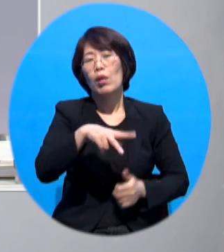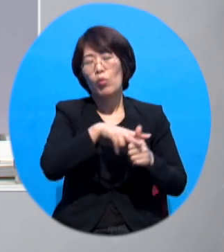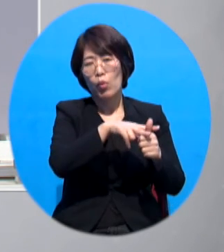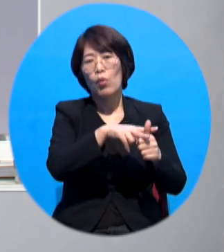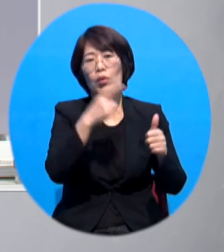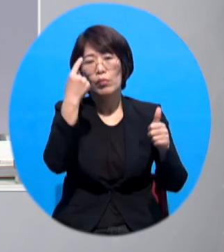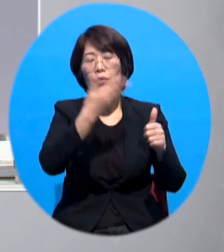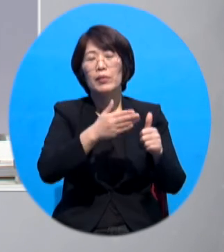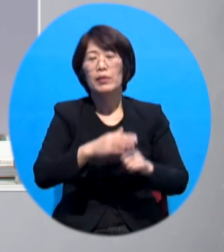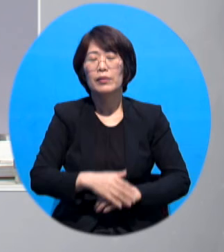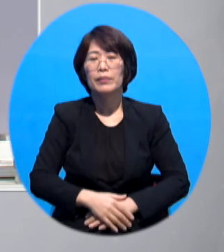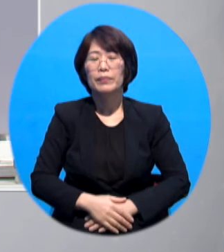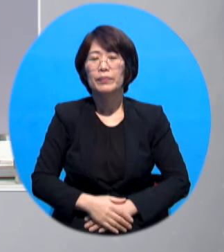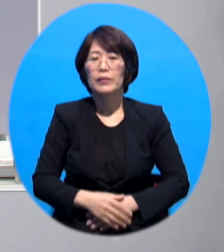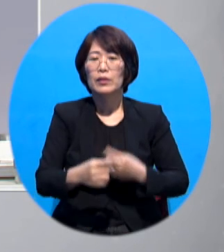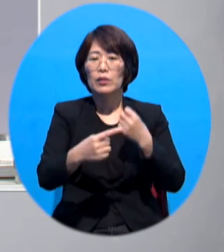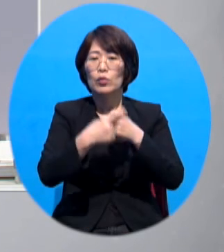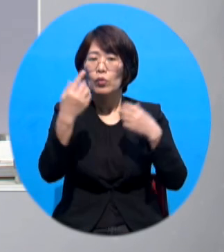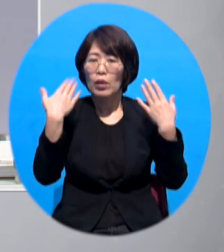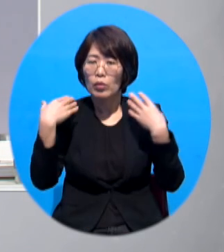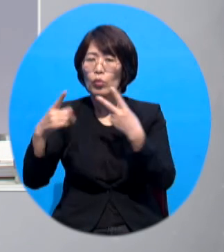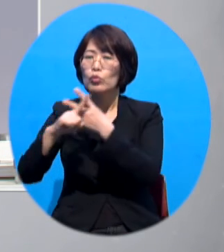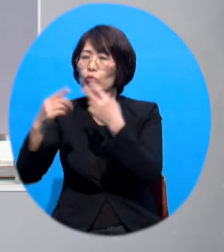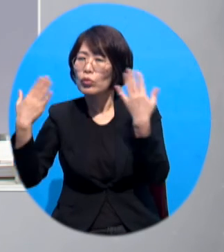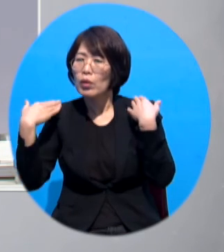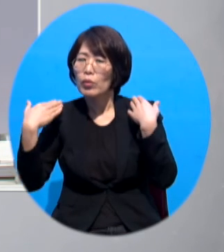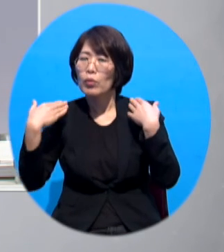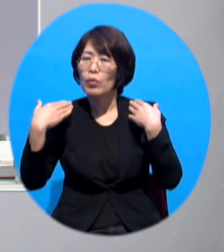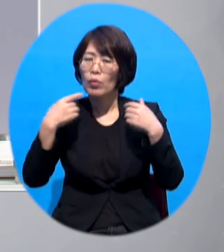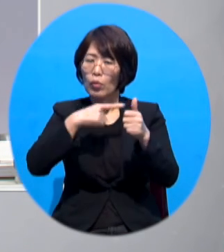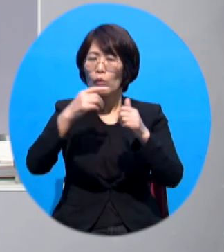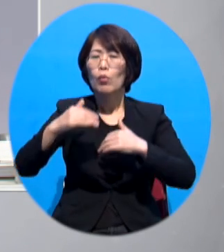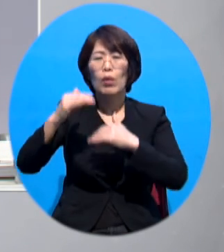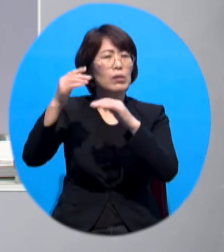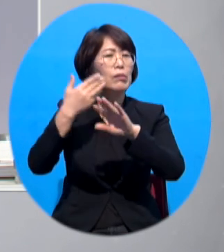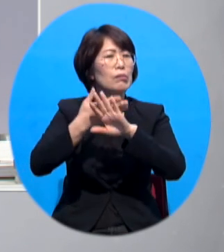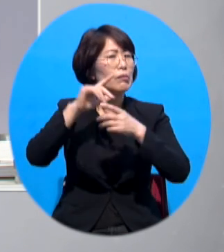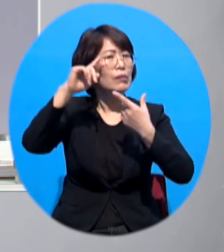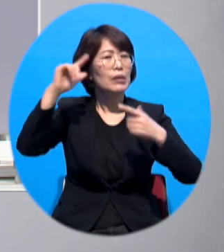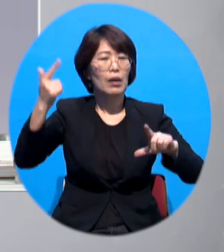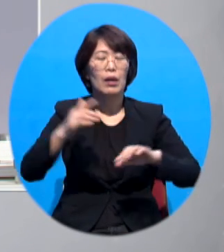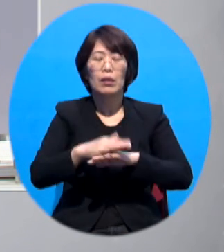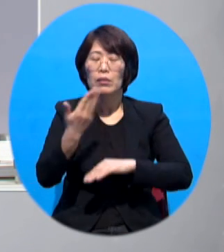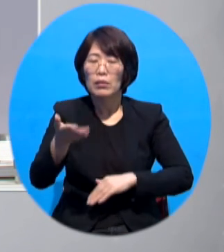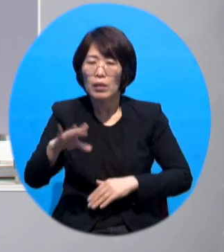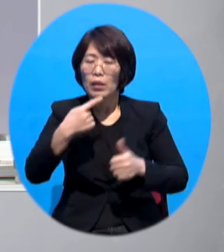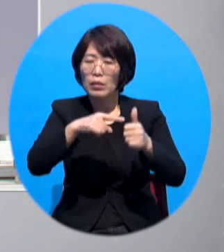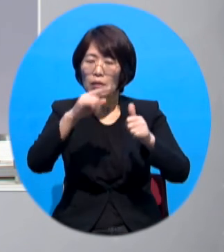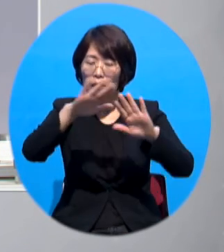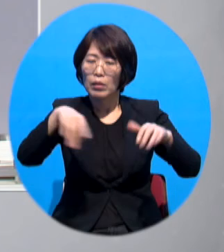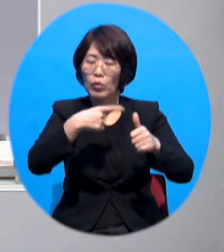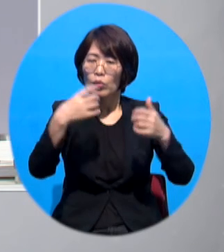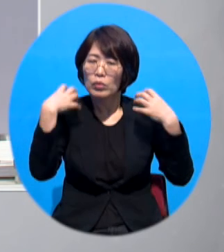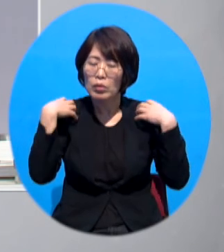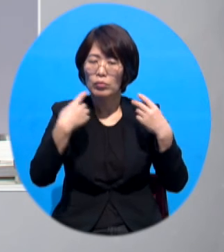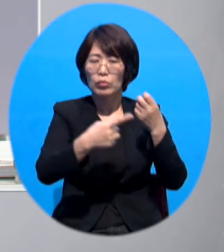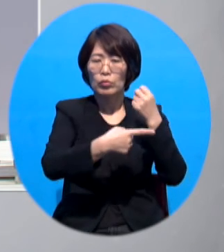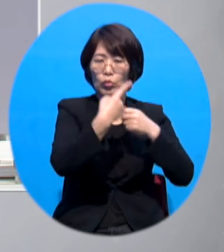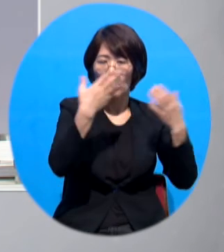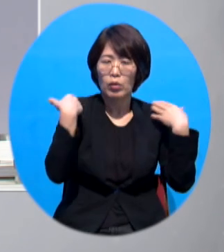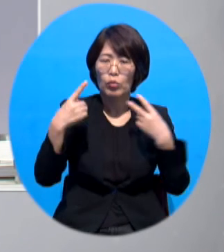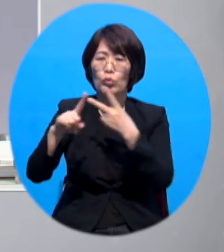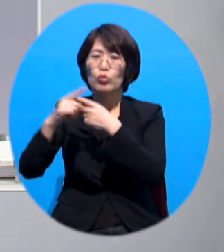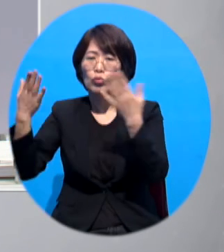묻겠습니다 초등학교 중학교는 교육과정이 다른데요 전남 객체에는 초등학교와 중학교를 통합의